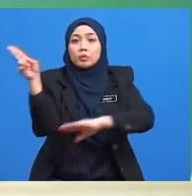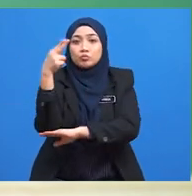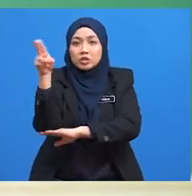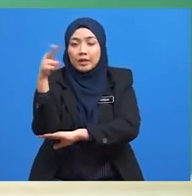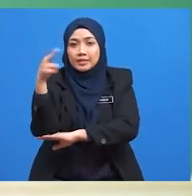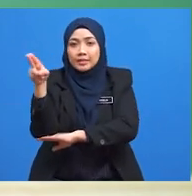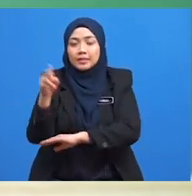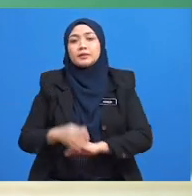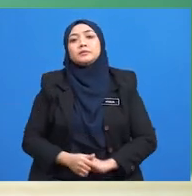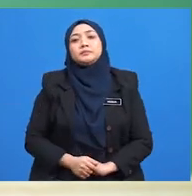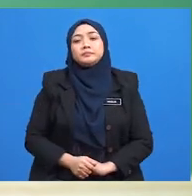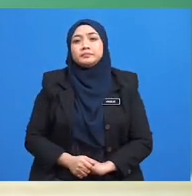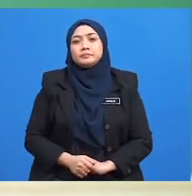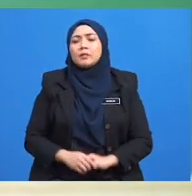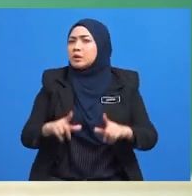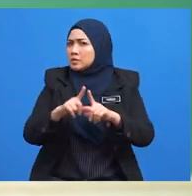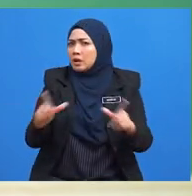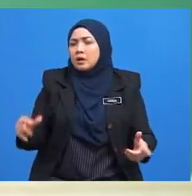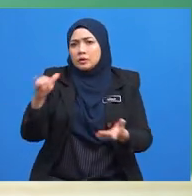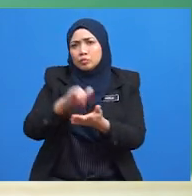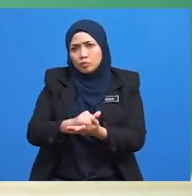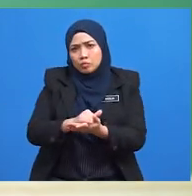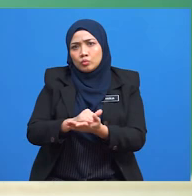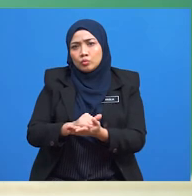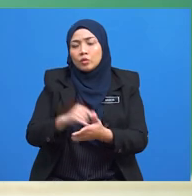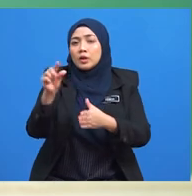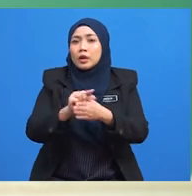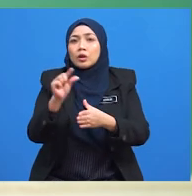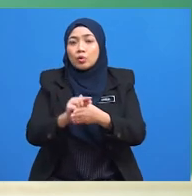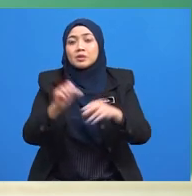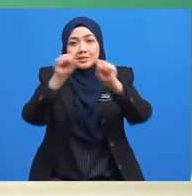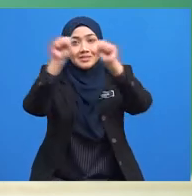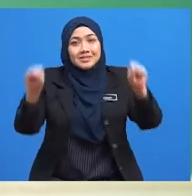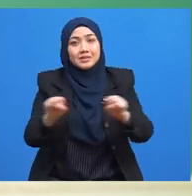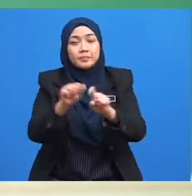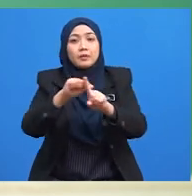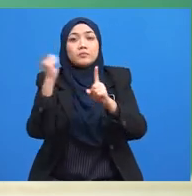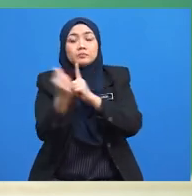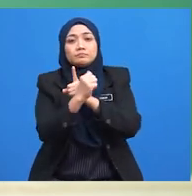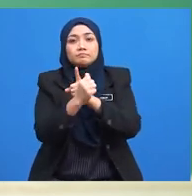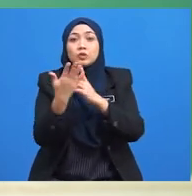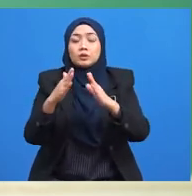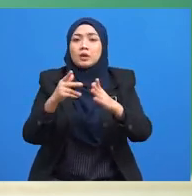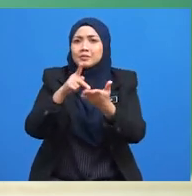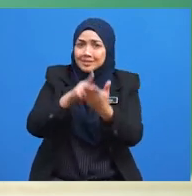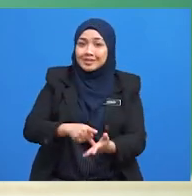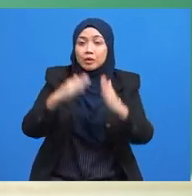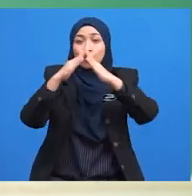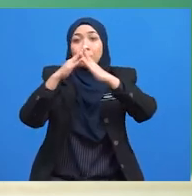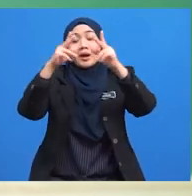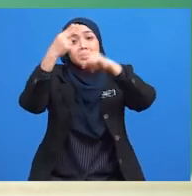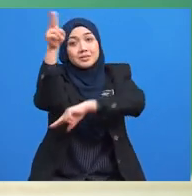semula jadi. Selain ekologi, gangguan sistem atmosfera seperti kesan rumah hijau